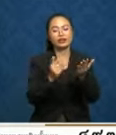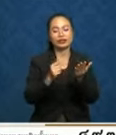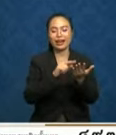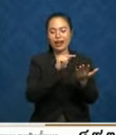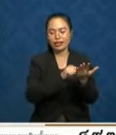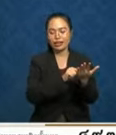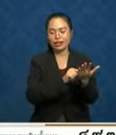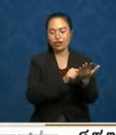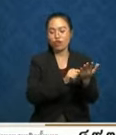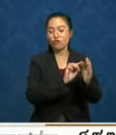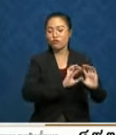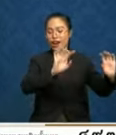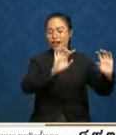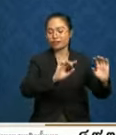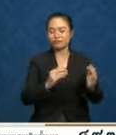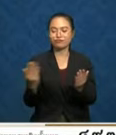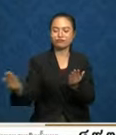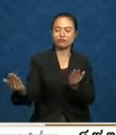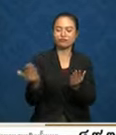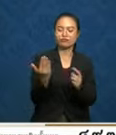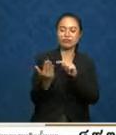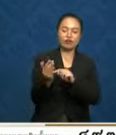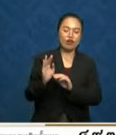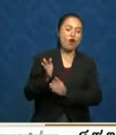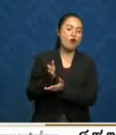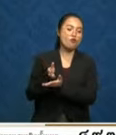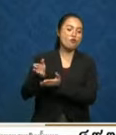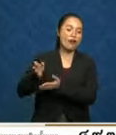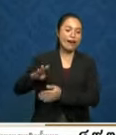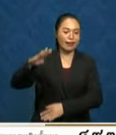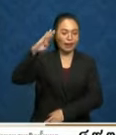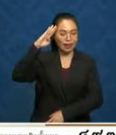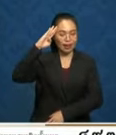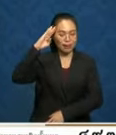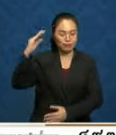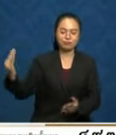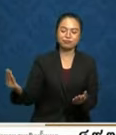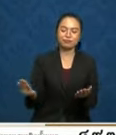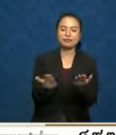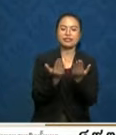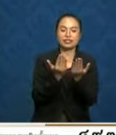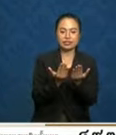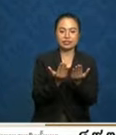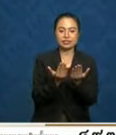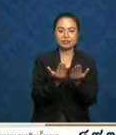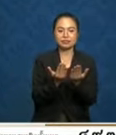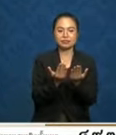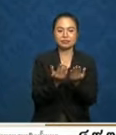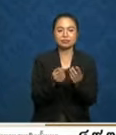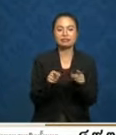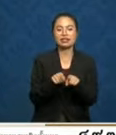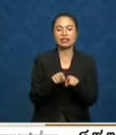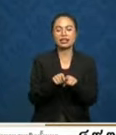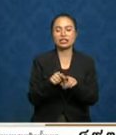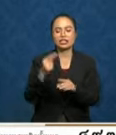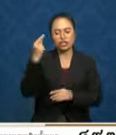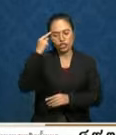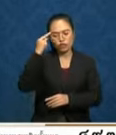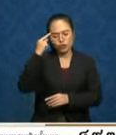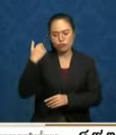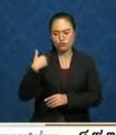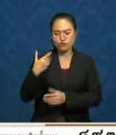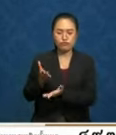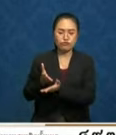างนี้ซึ่งก็ยังเชื่อว่ามีร่างของพรรคการเมืองอยู่อีกที่เข้าใจว่ามีอยู่พรรคสองพรรคที่จะเส